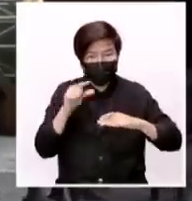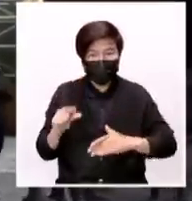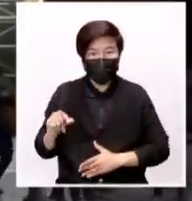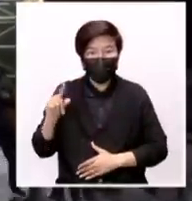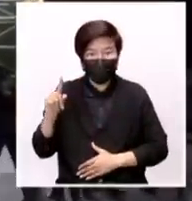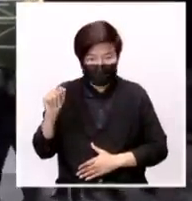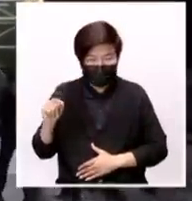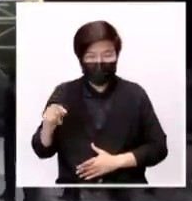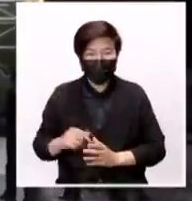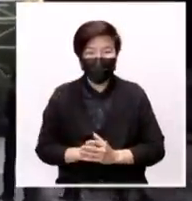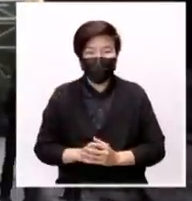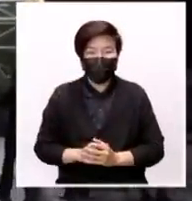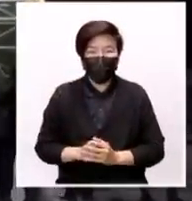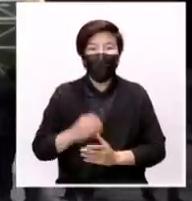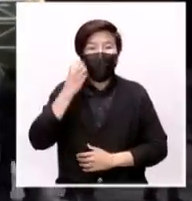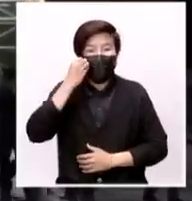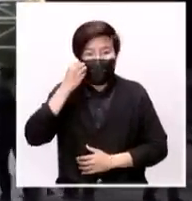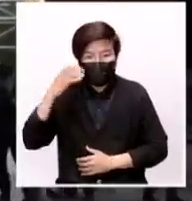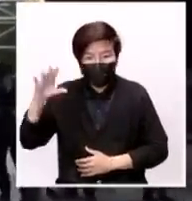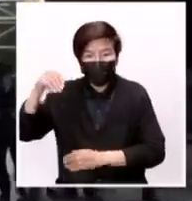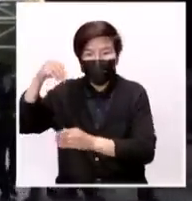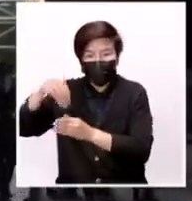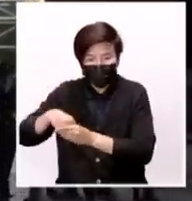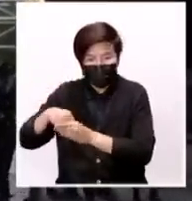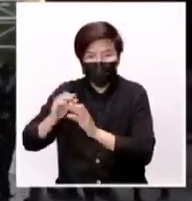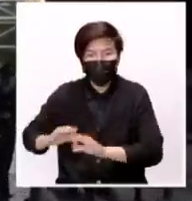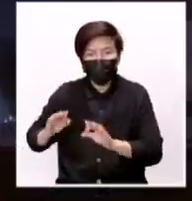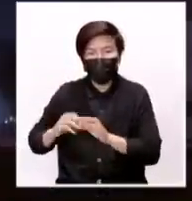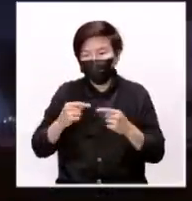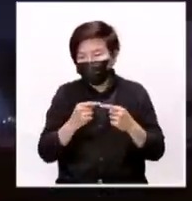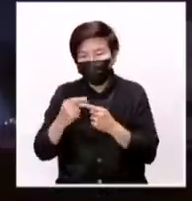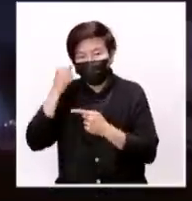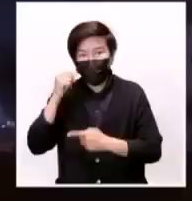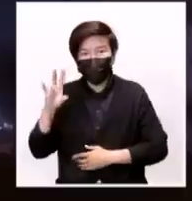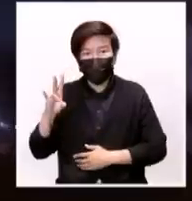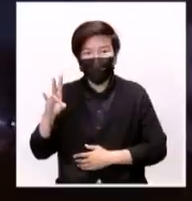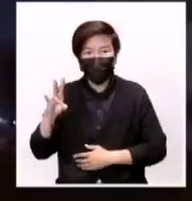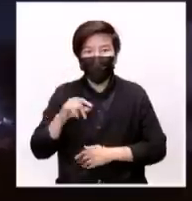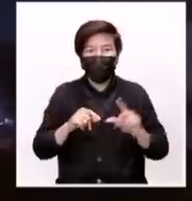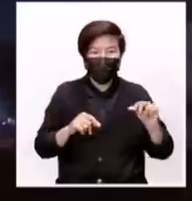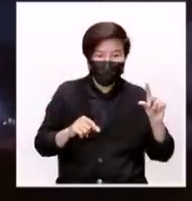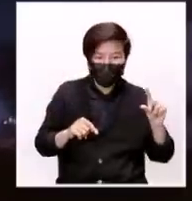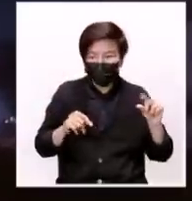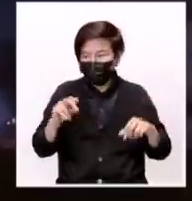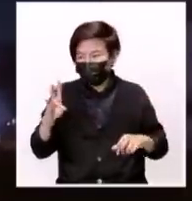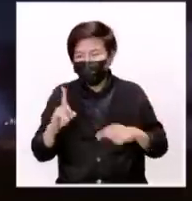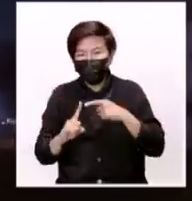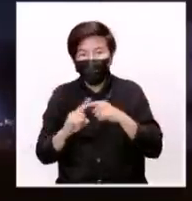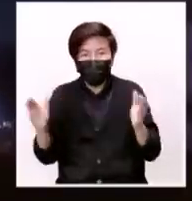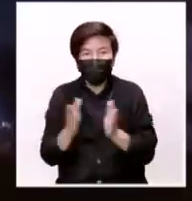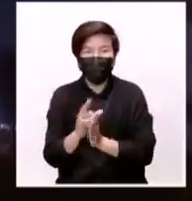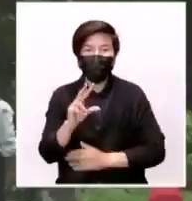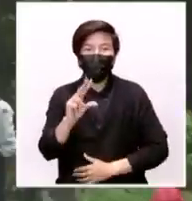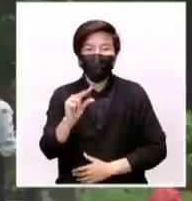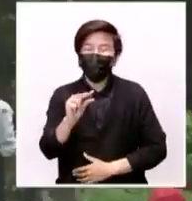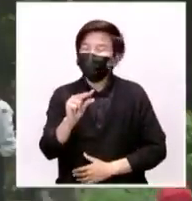ระบุไว้นะคะกลับไปที่บ้านตัวเองเนี่ยอยากจะขอให้กักตัวอีก7วันนะคะไปมาใครจะไปเวียดนามเนี่ยเตรียมตัวกักตัว30วัน